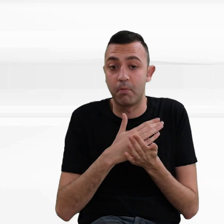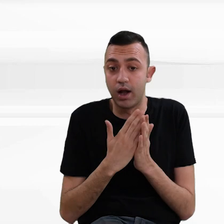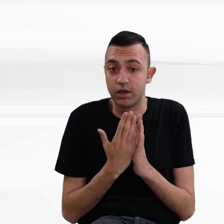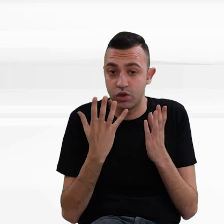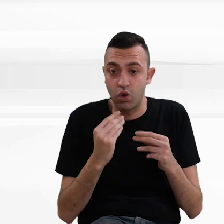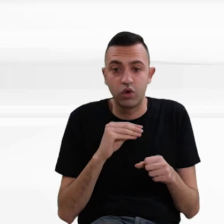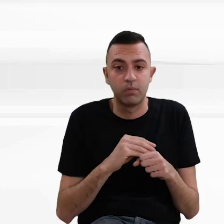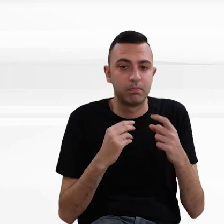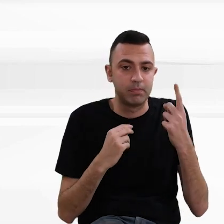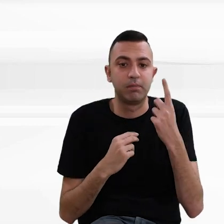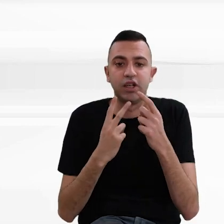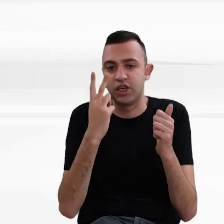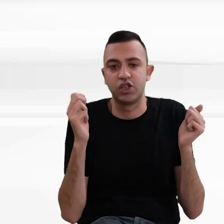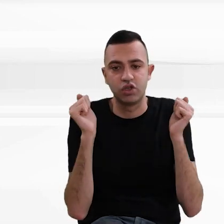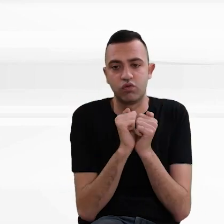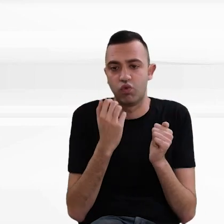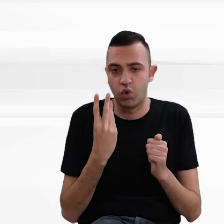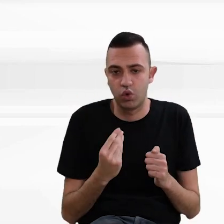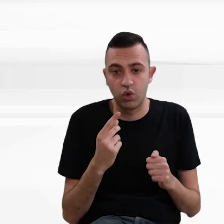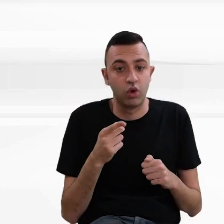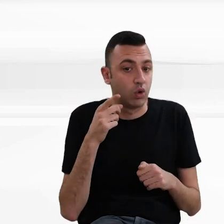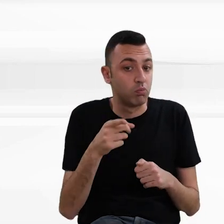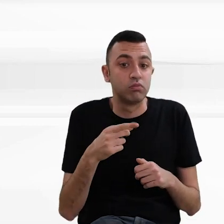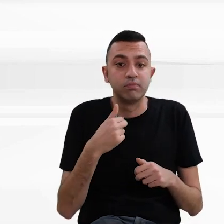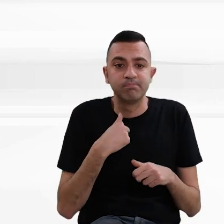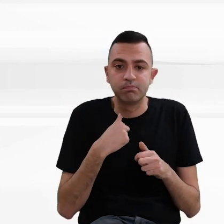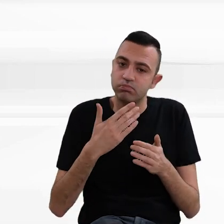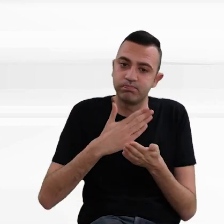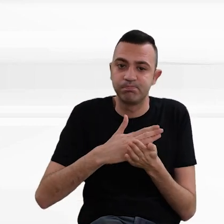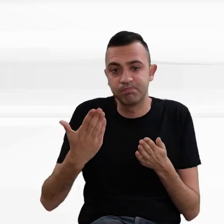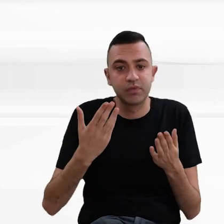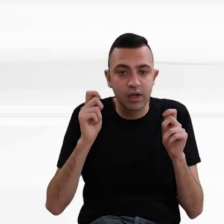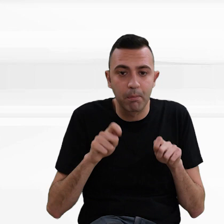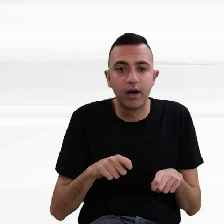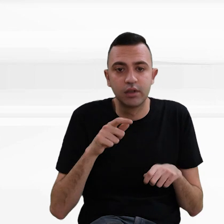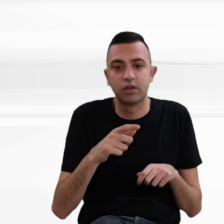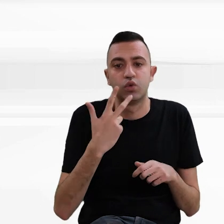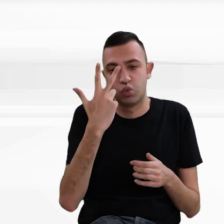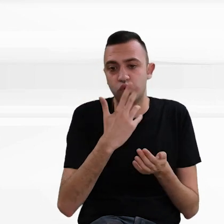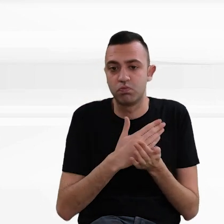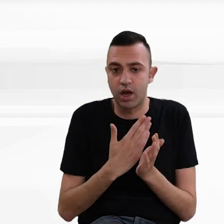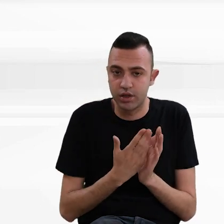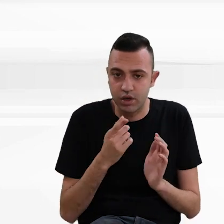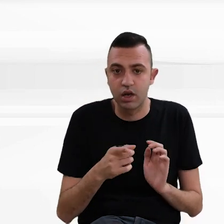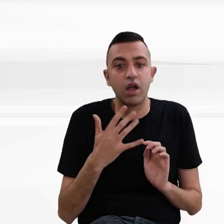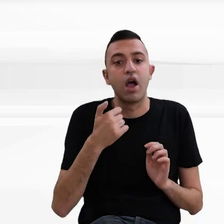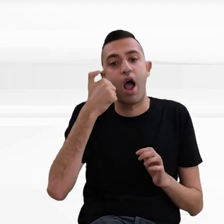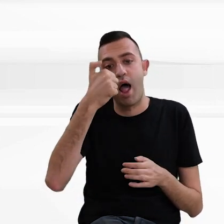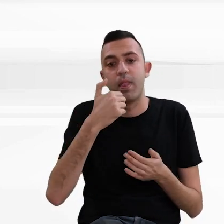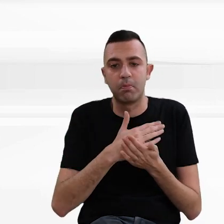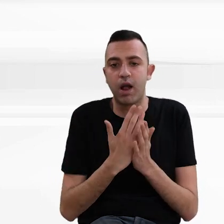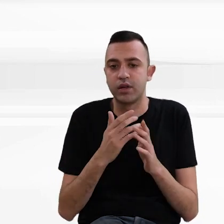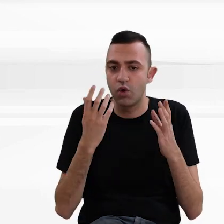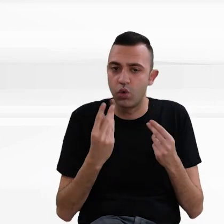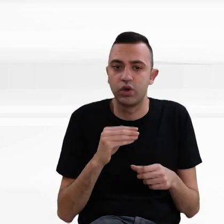parça olduğu için bir gün iki katı oluyor veya buradan dönersem seviyor öğrenciler Ben buradan üç parça Buradan da 6